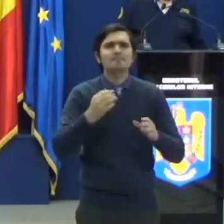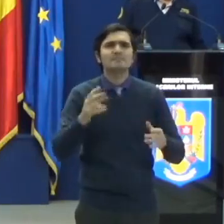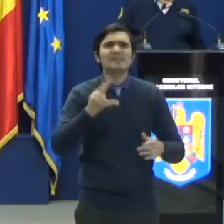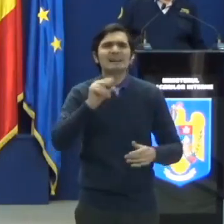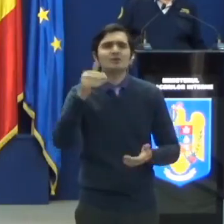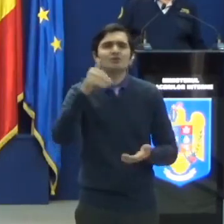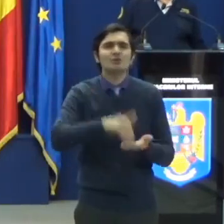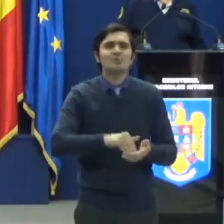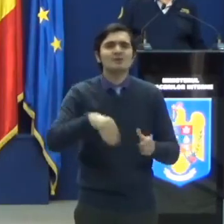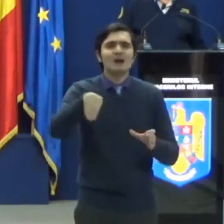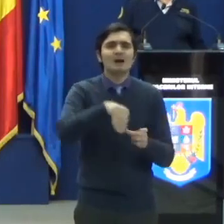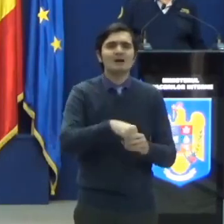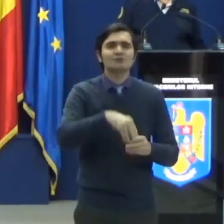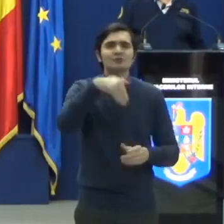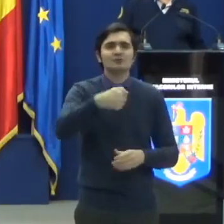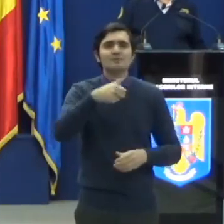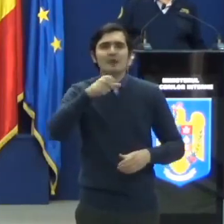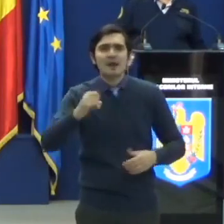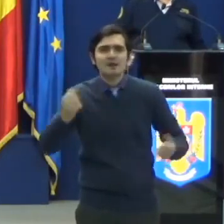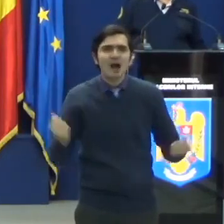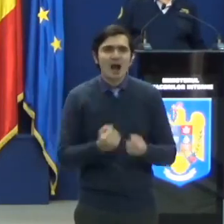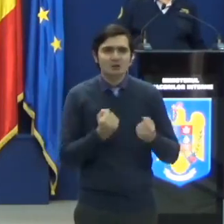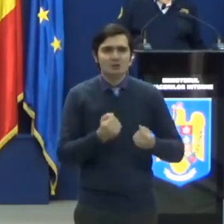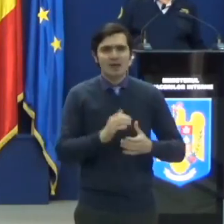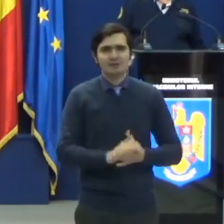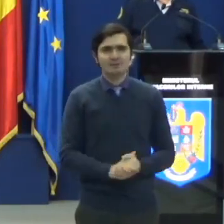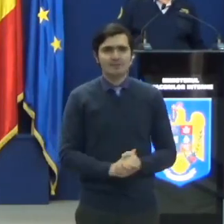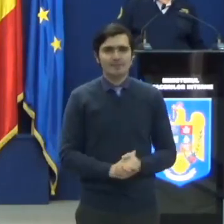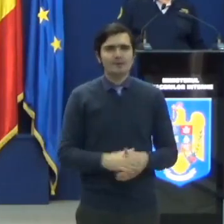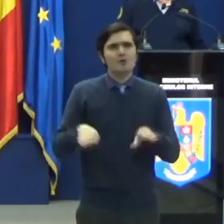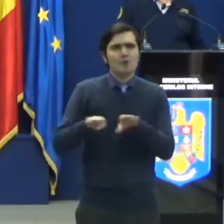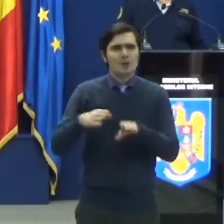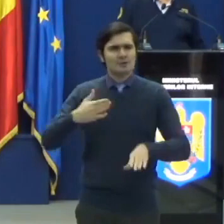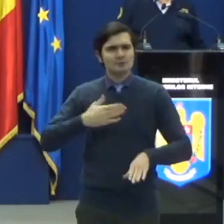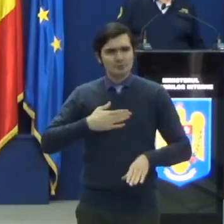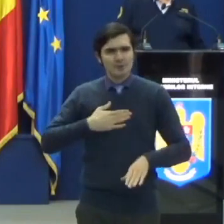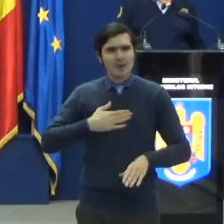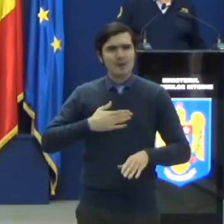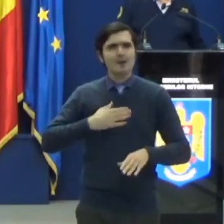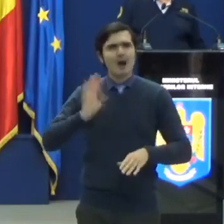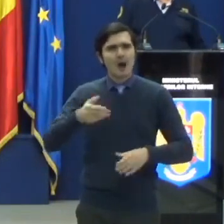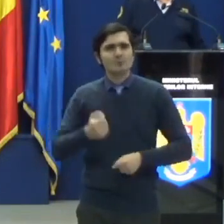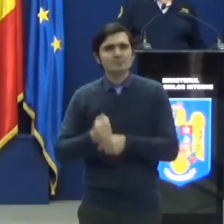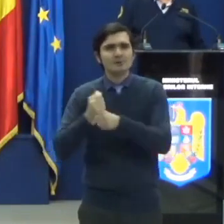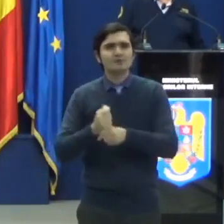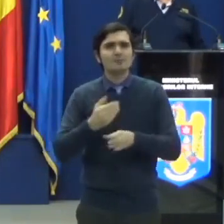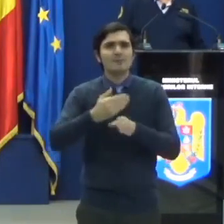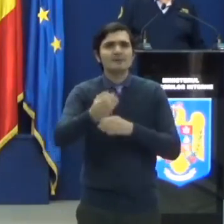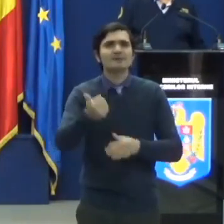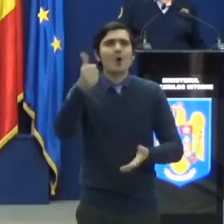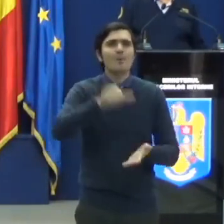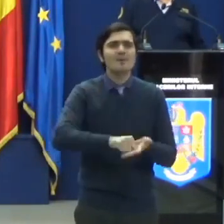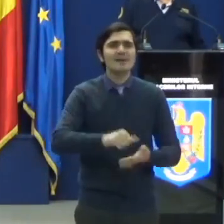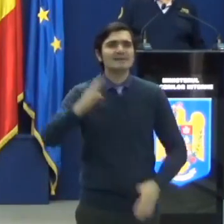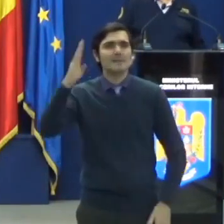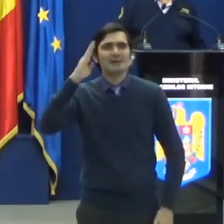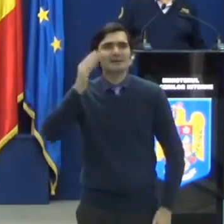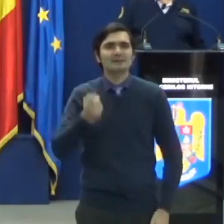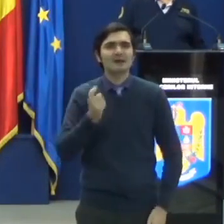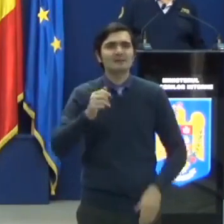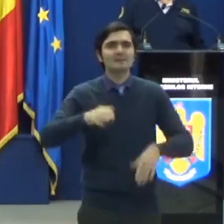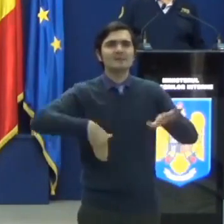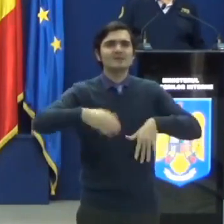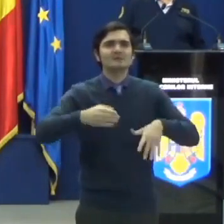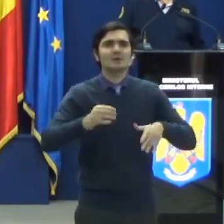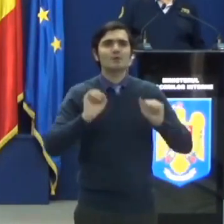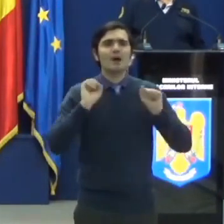angajați ai Ministerului Afacerilor Interne. Colegii mei sunt sprijiniți de peste 1.000 de militari din cadrul Ministerului